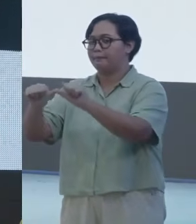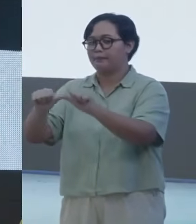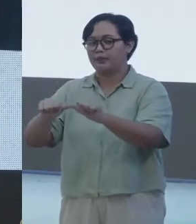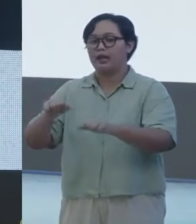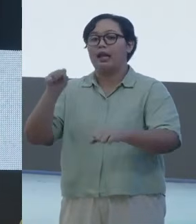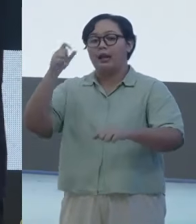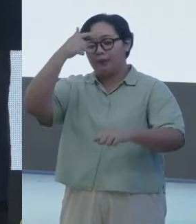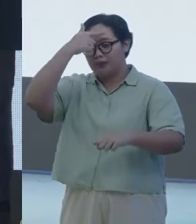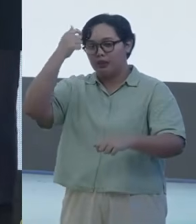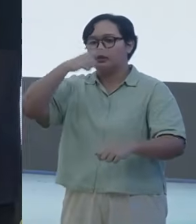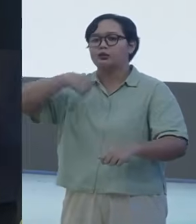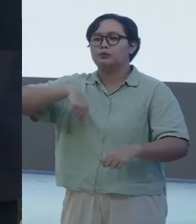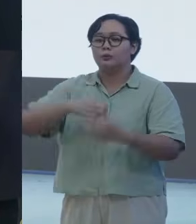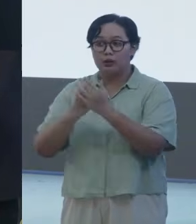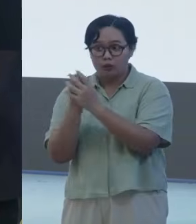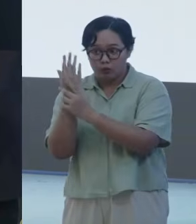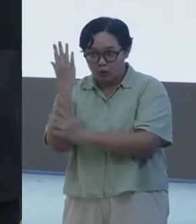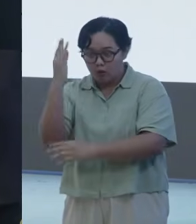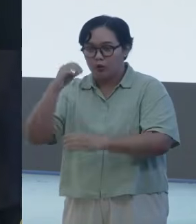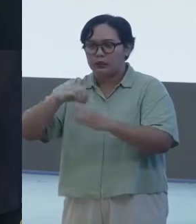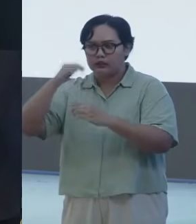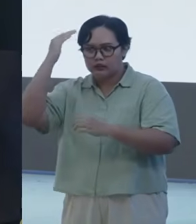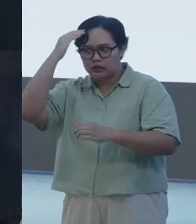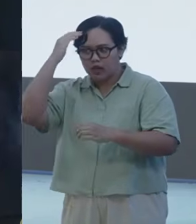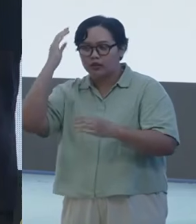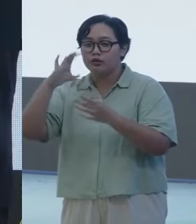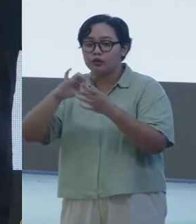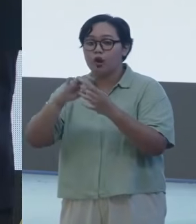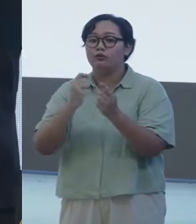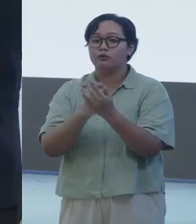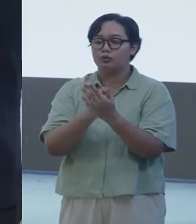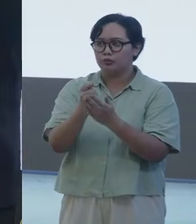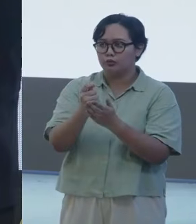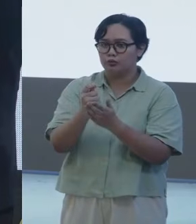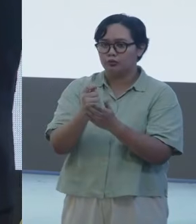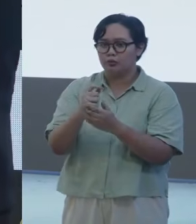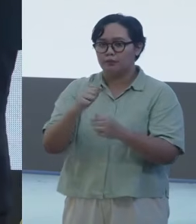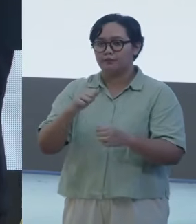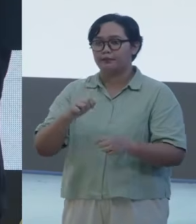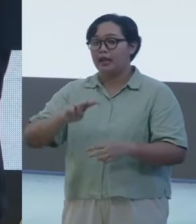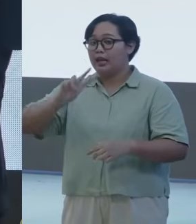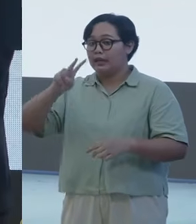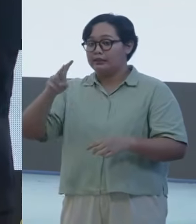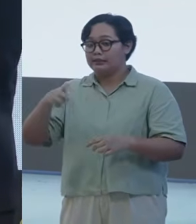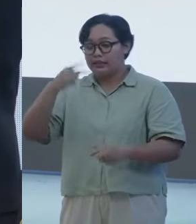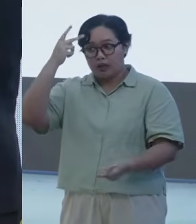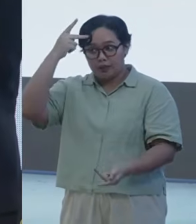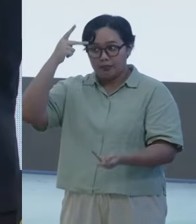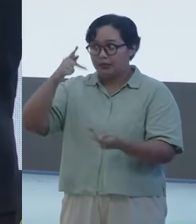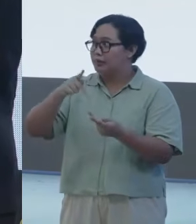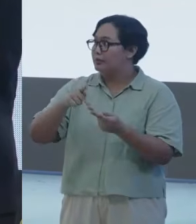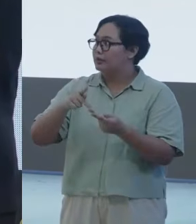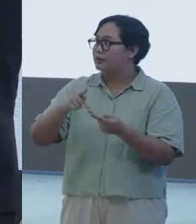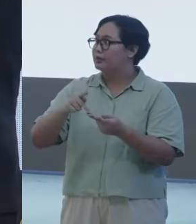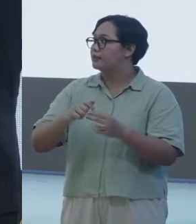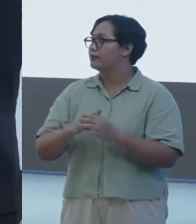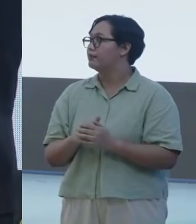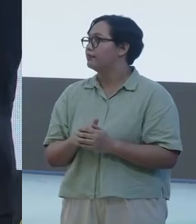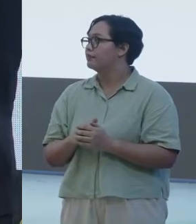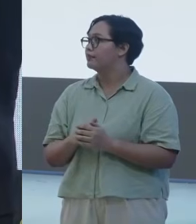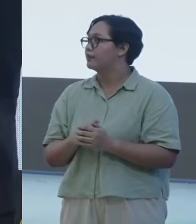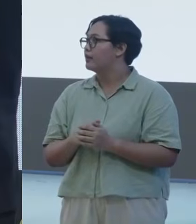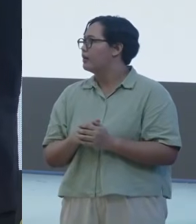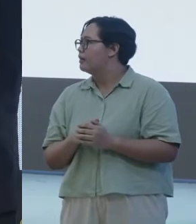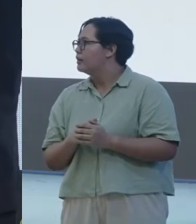knowledge of the truth. Ano pa ang isang layunin niya? Hikayatin ang makadiyos na pamumuhay,